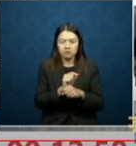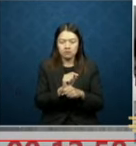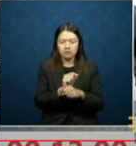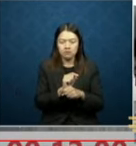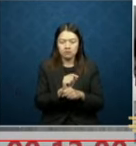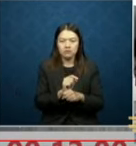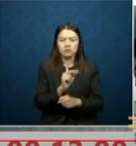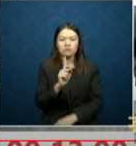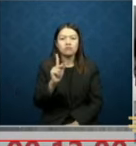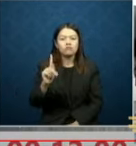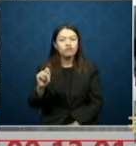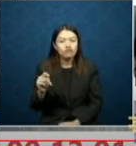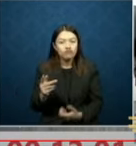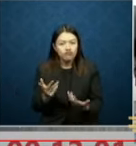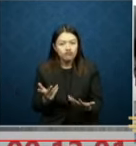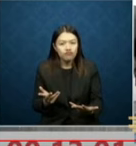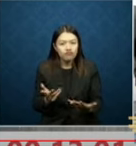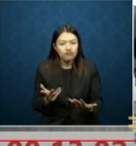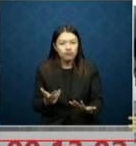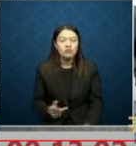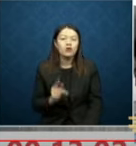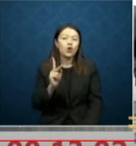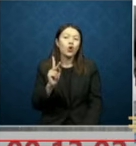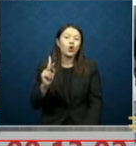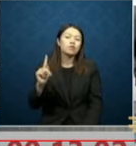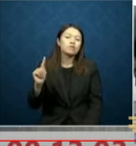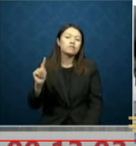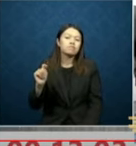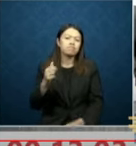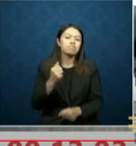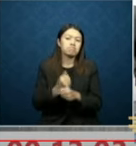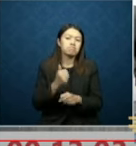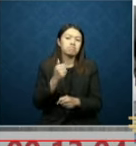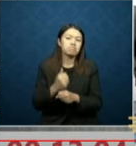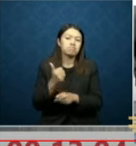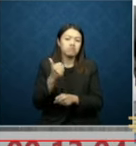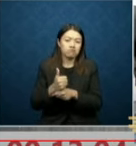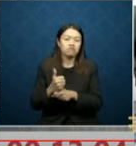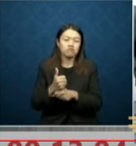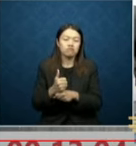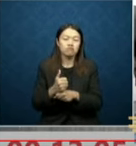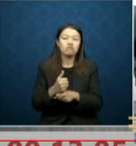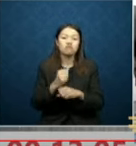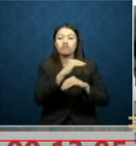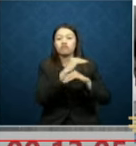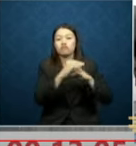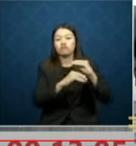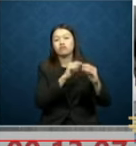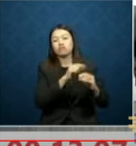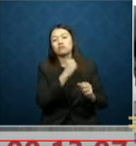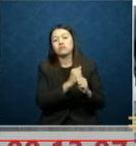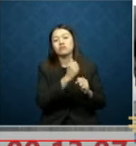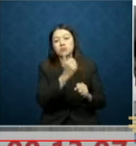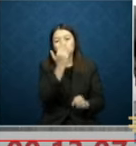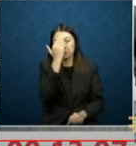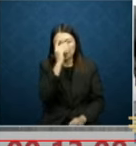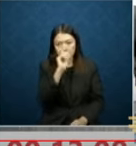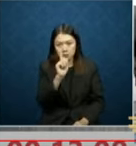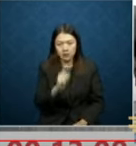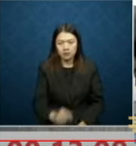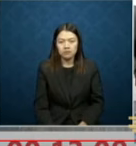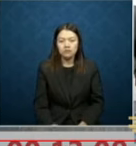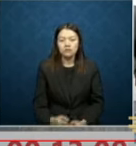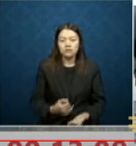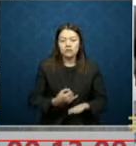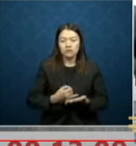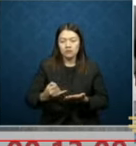ต่กกต.ว่ายังไงครับกกต.บอกเฮ้ยทำได้โครงการเนี่ยทำได้เพราะว่าใช้จ่าย